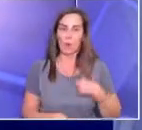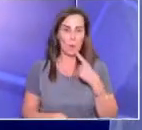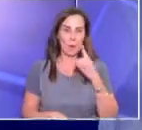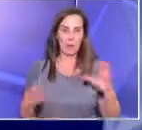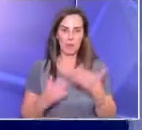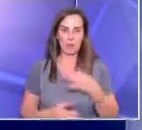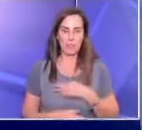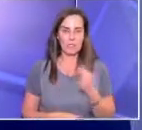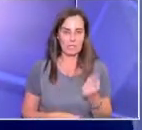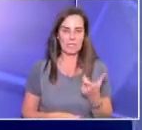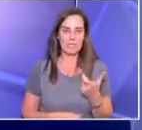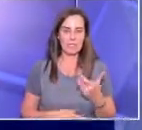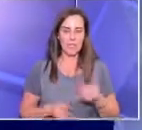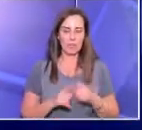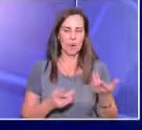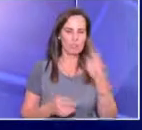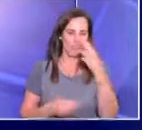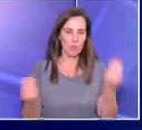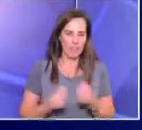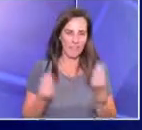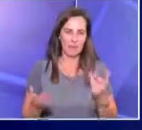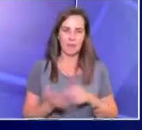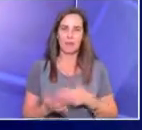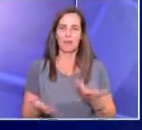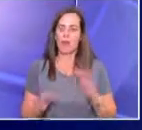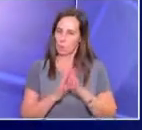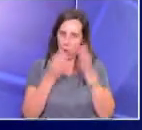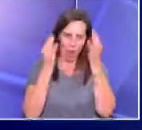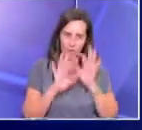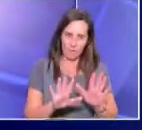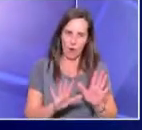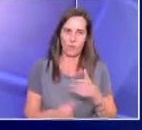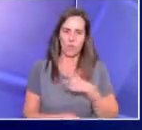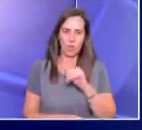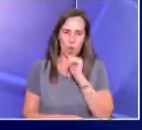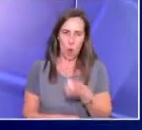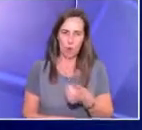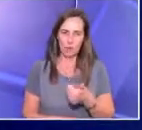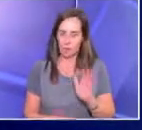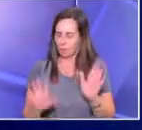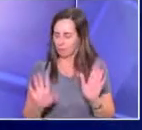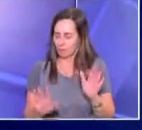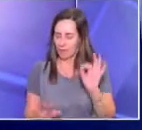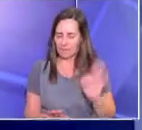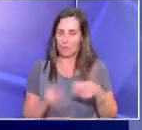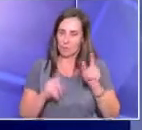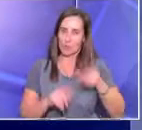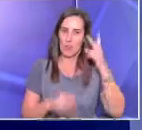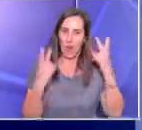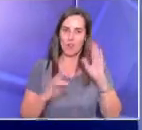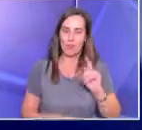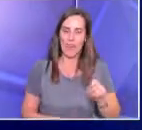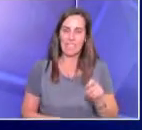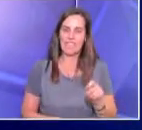גם על המפלגה שלי, זה קצת הרצה של המנגנונים, כמובן, כבודה ממקומה מונח, חלילה, אני לא ממעיט, לפעמים זה יותר חשוב